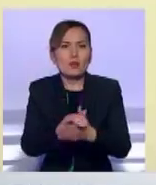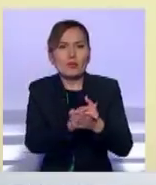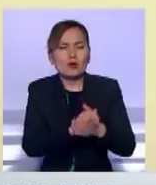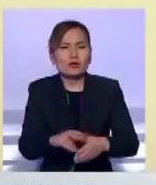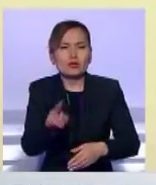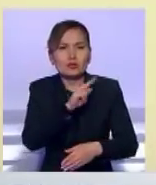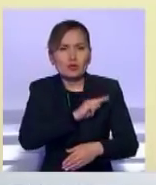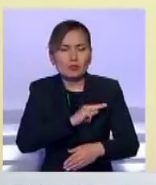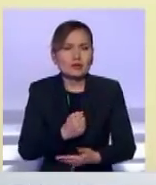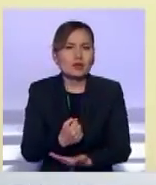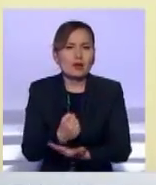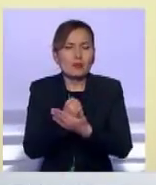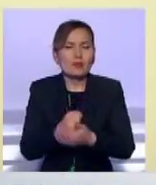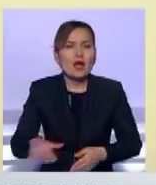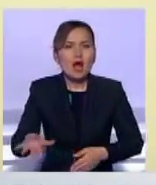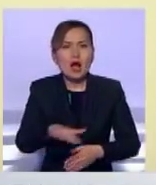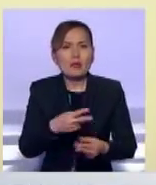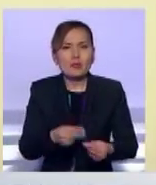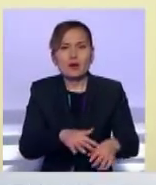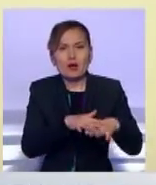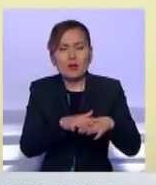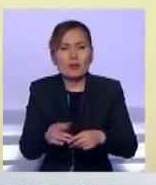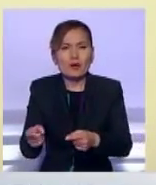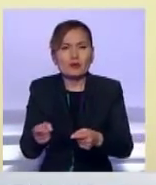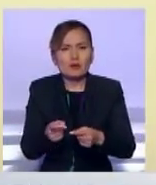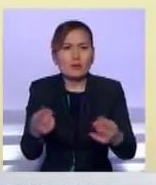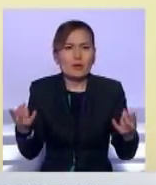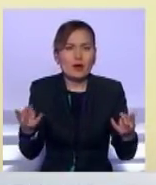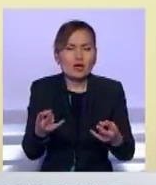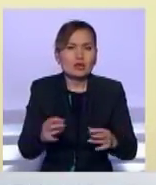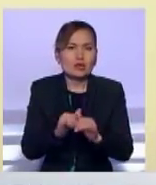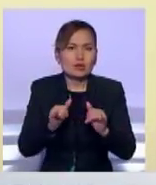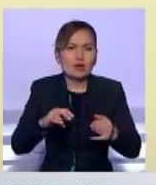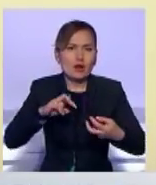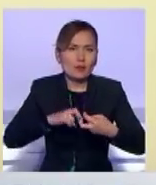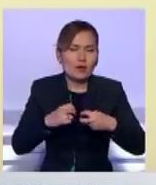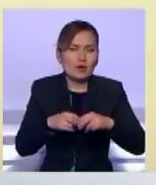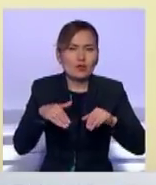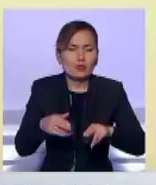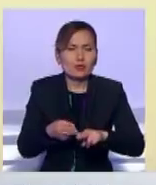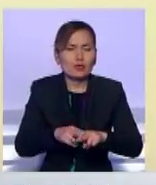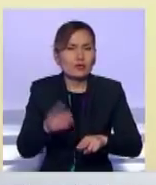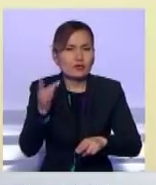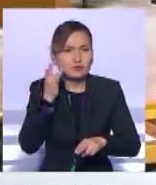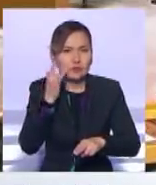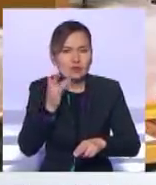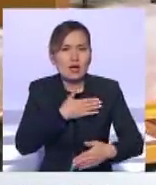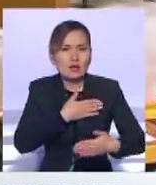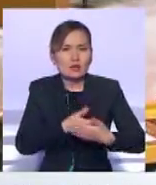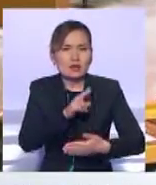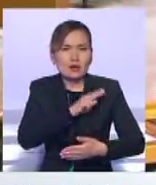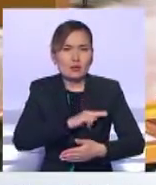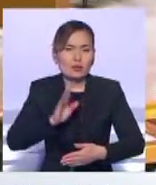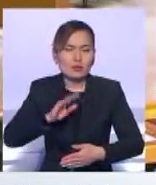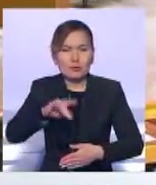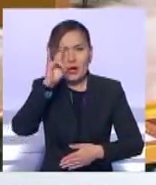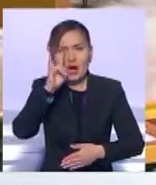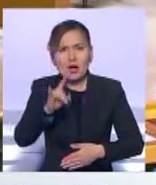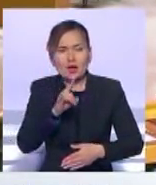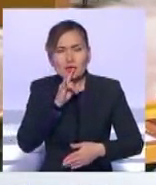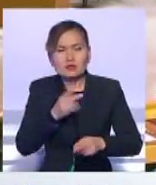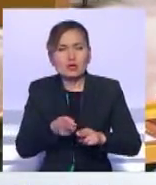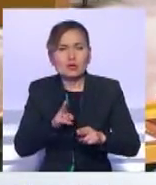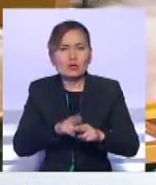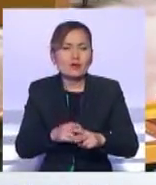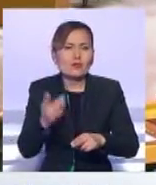ынтымақтастығымызды қолдауға және аймақтық инвестиция арттыру үшін қажетті тетіктер мен қаржылық құралдарды табу керек. Қазақстанның көп векторлы